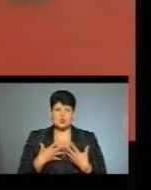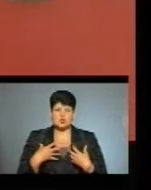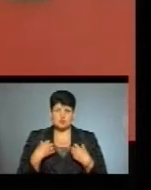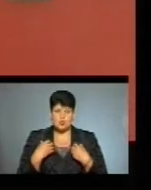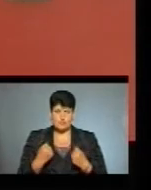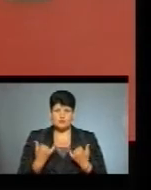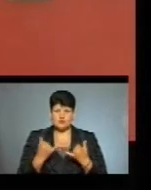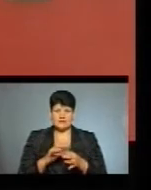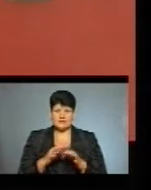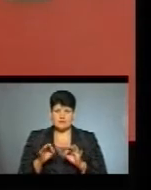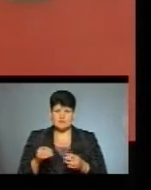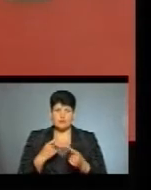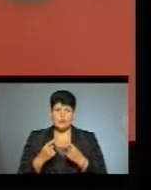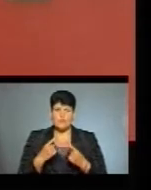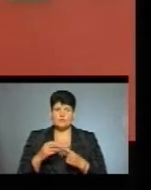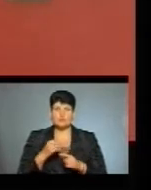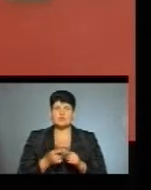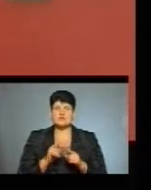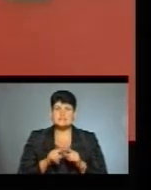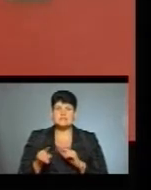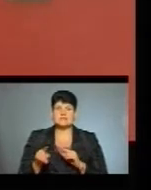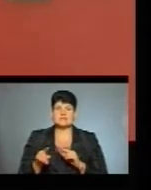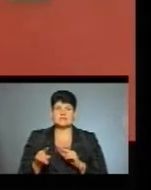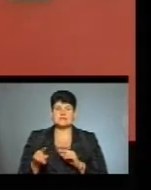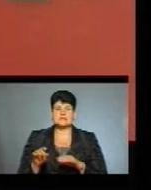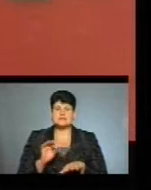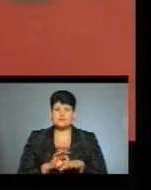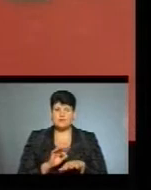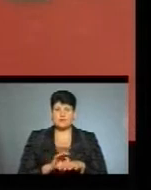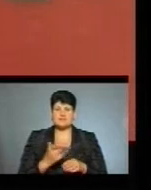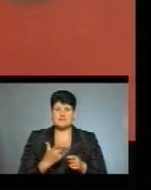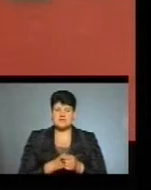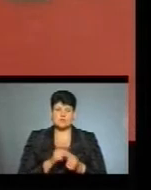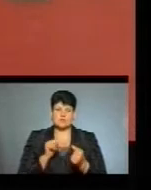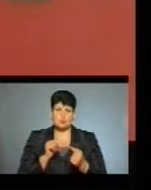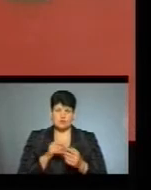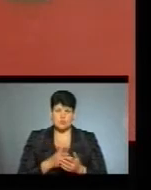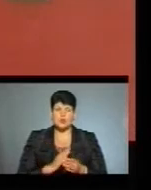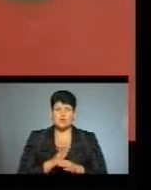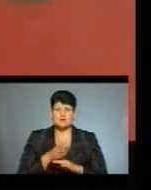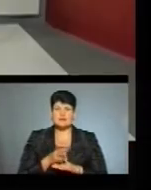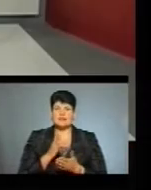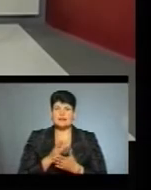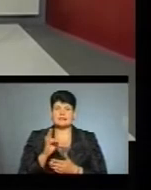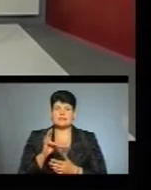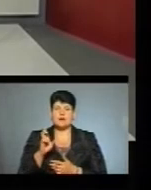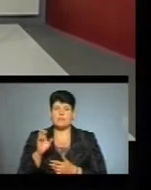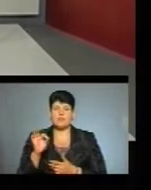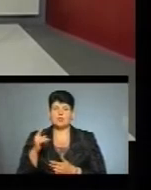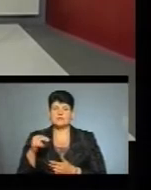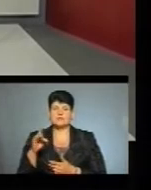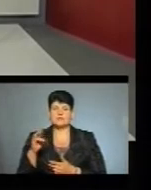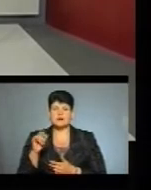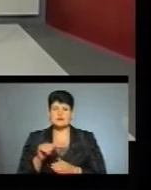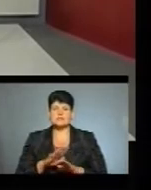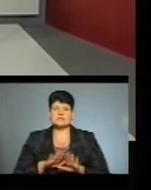ж ми детальніше поговоримо про ці захворювання та вакцинацію проти них. Гостями студії є Надія Боднар, заступник директора